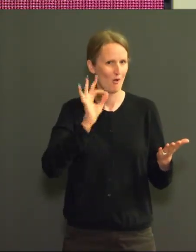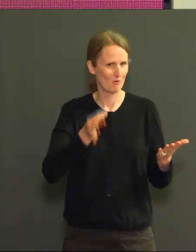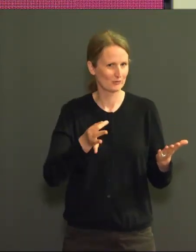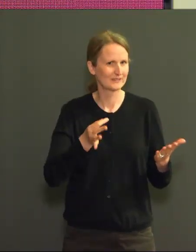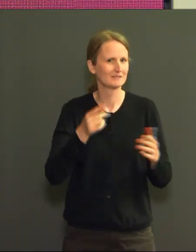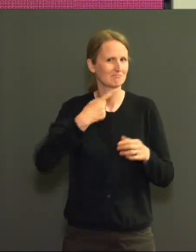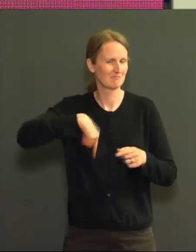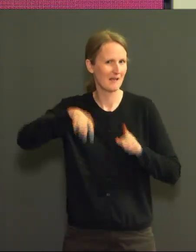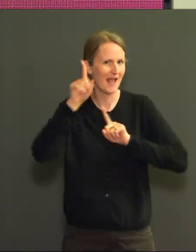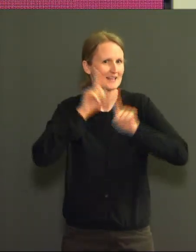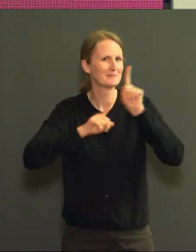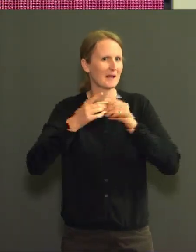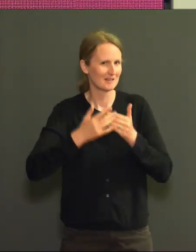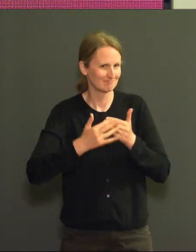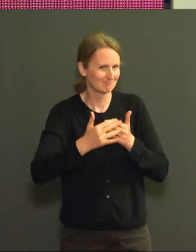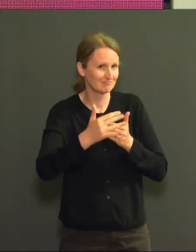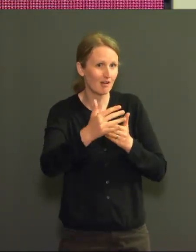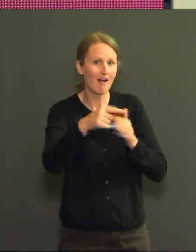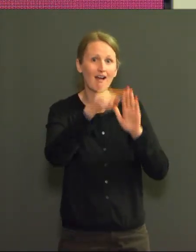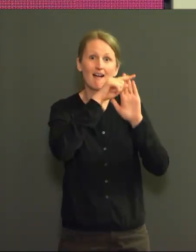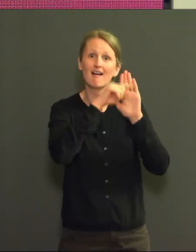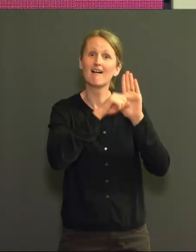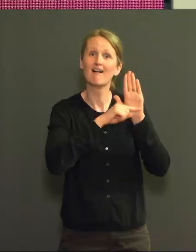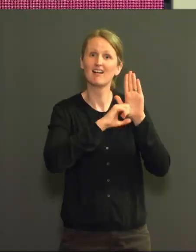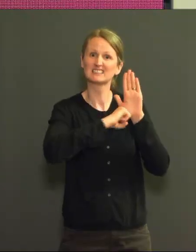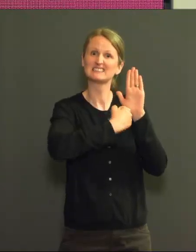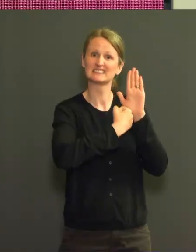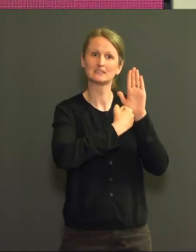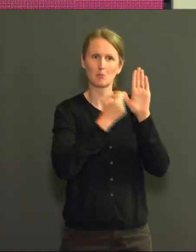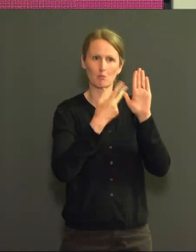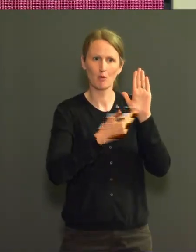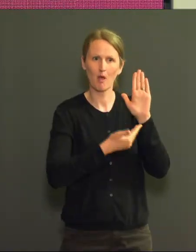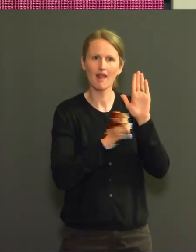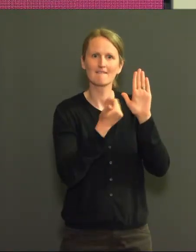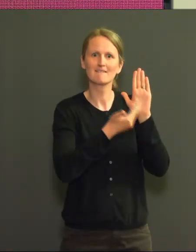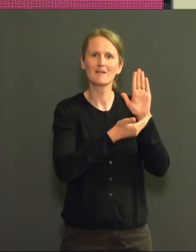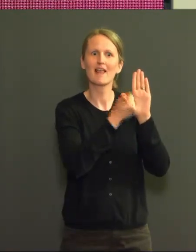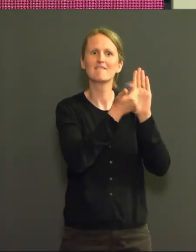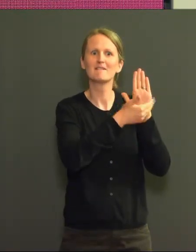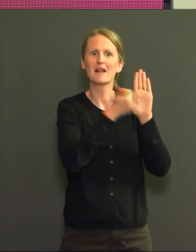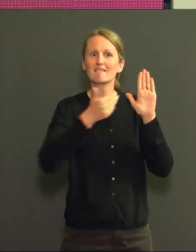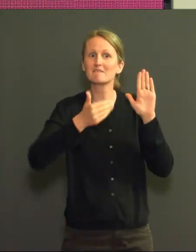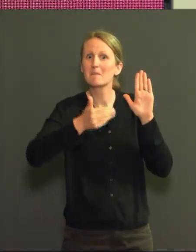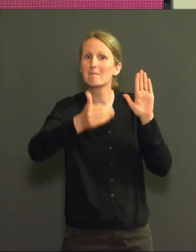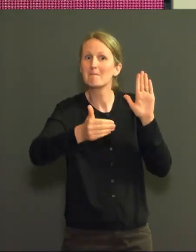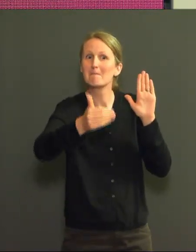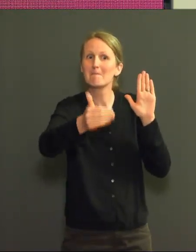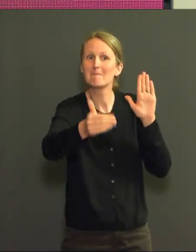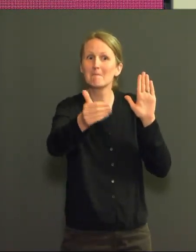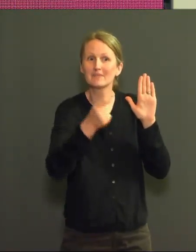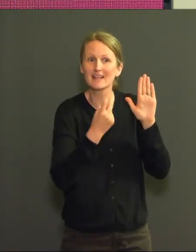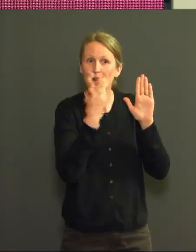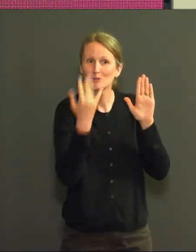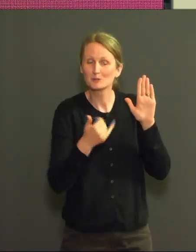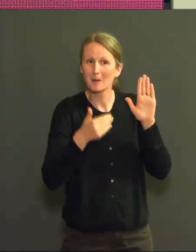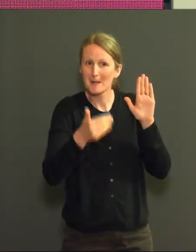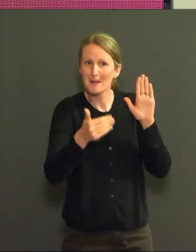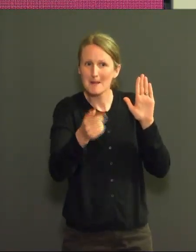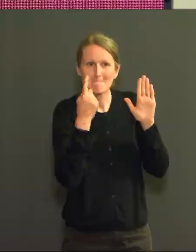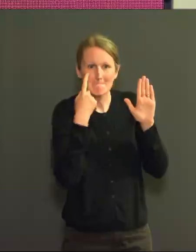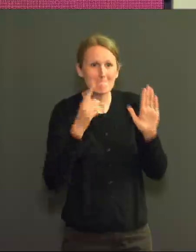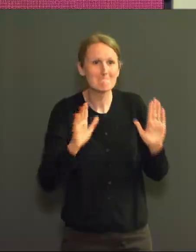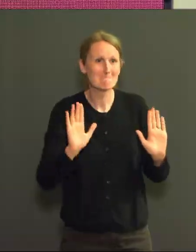nouveaux assouplissements vont bien pointer le bout de leur nez d'ici quelques jours. Au point de vue de la vaccination, et